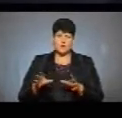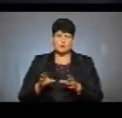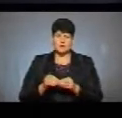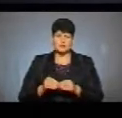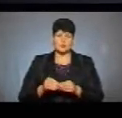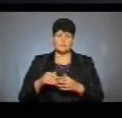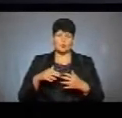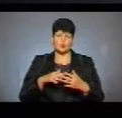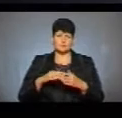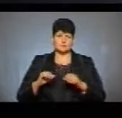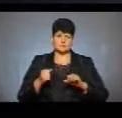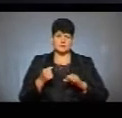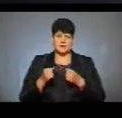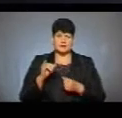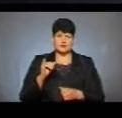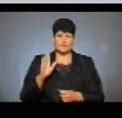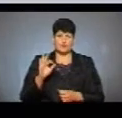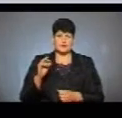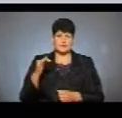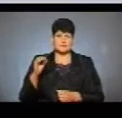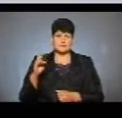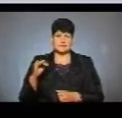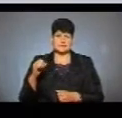бойових побратимів» Ігор Войцехівський.